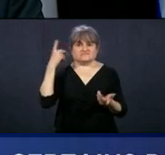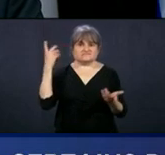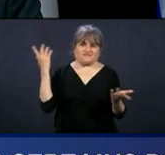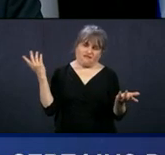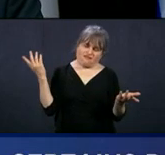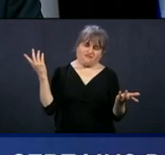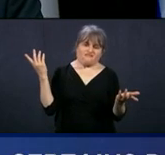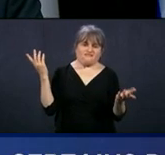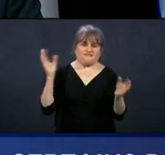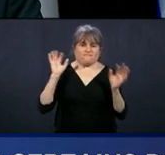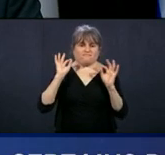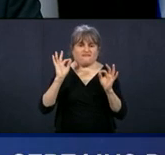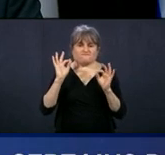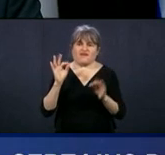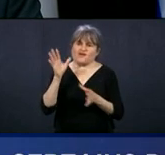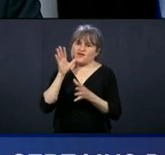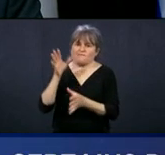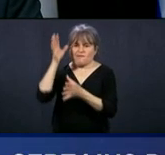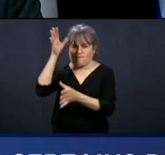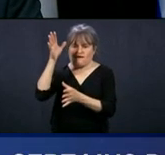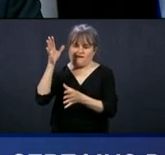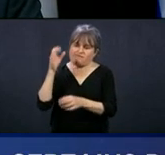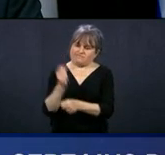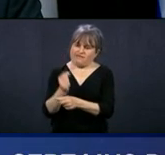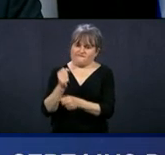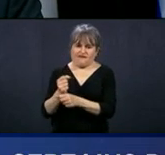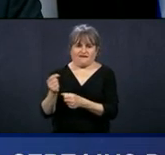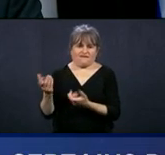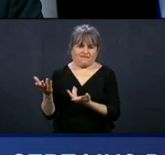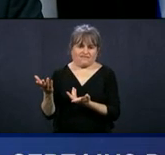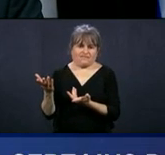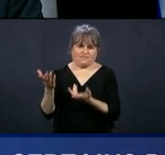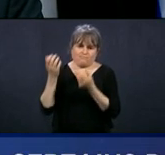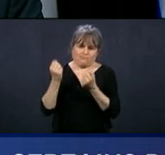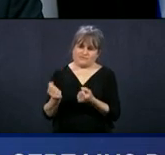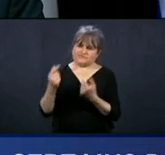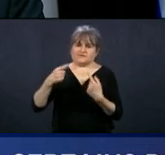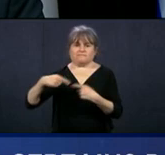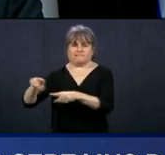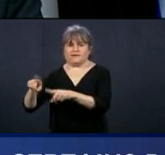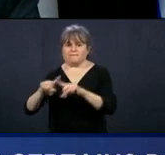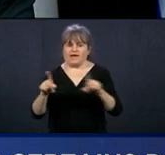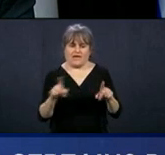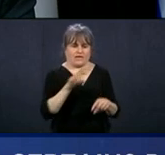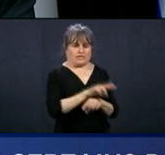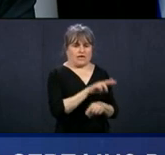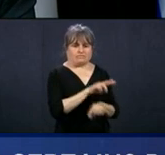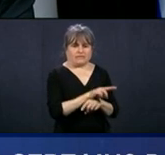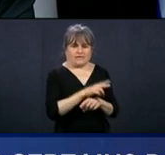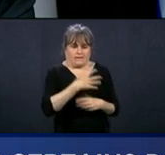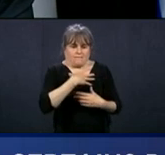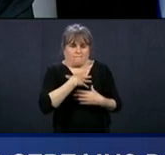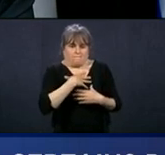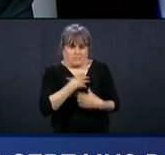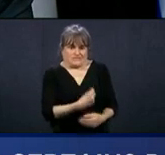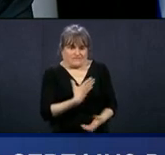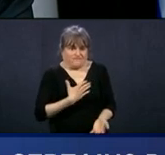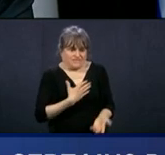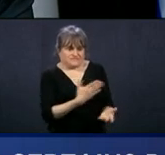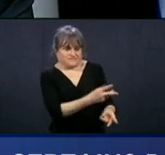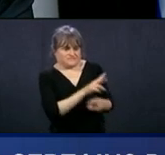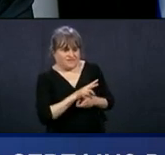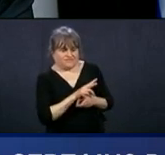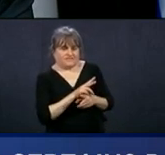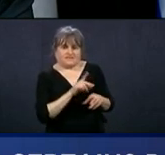maintenant grand-maman ne peut pas garder petit-enfant si elle a 67 ans ou 69 ans? Ce n'est pas le même contexte d'affiliation qui